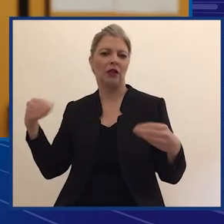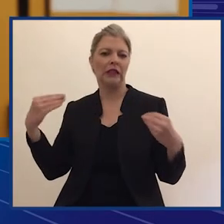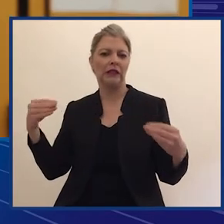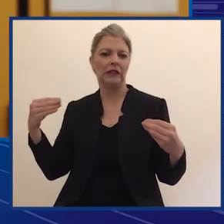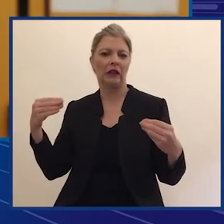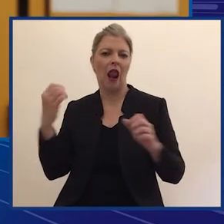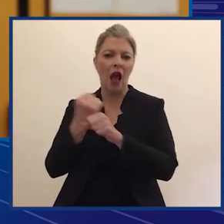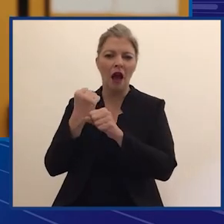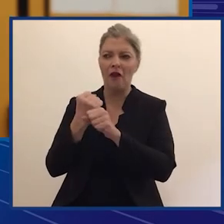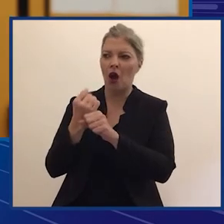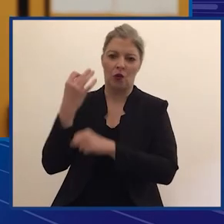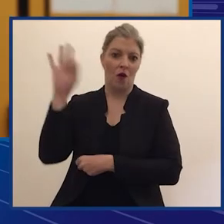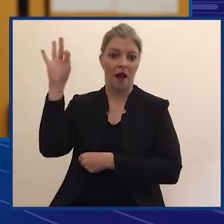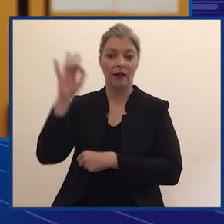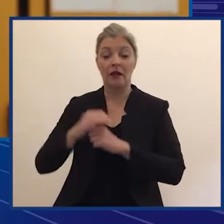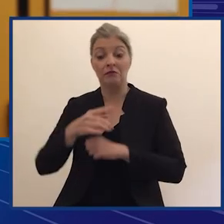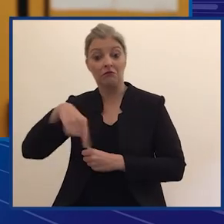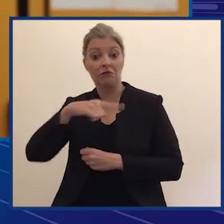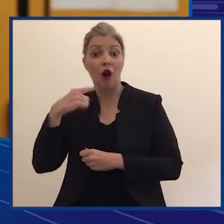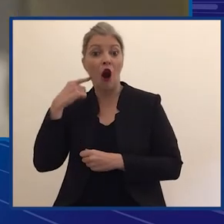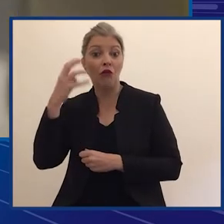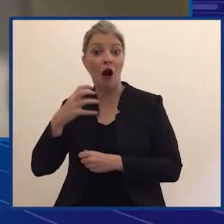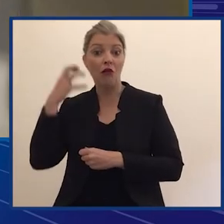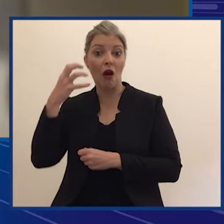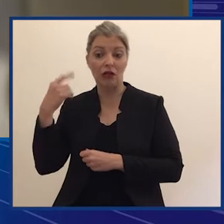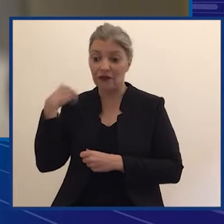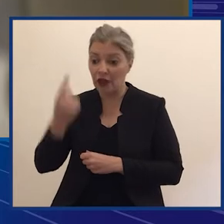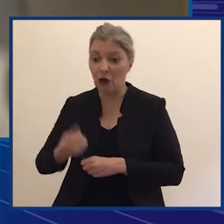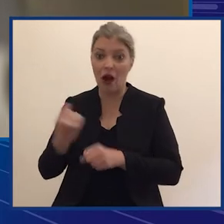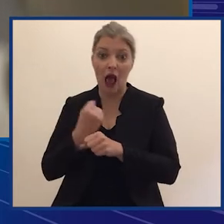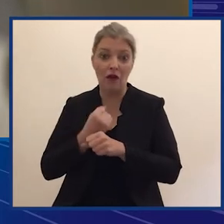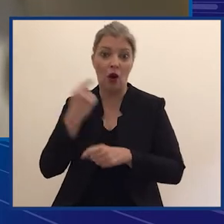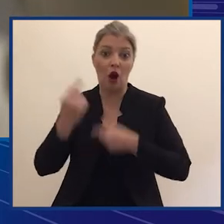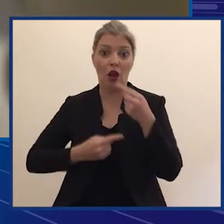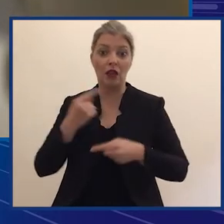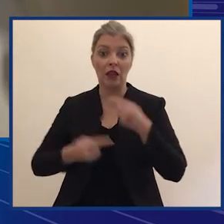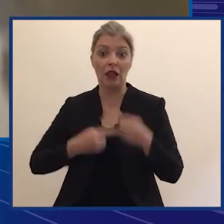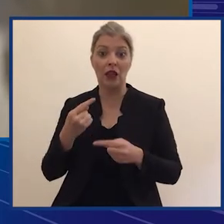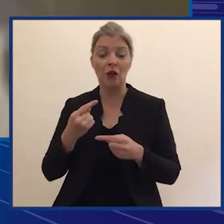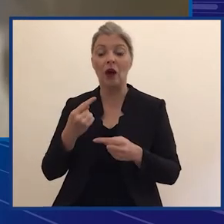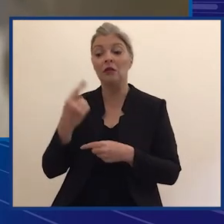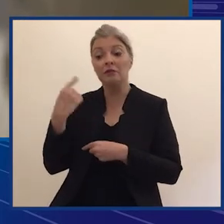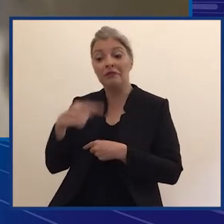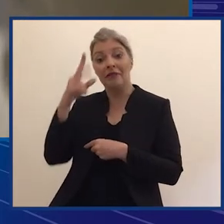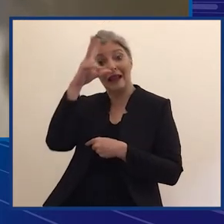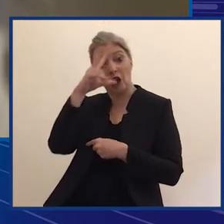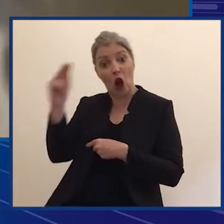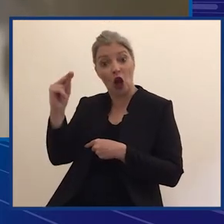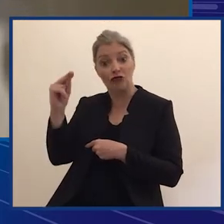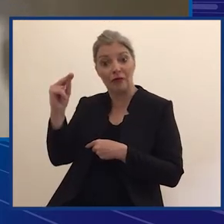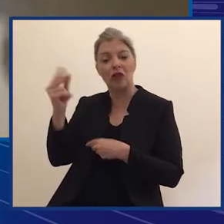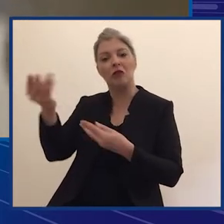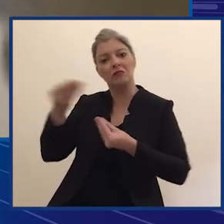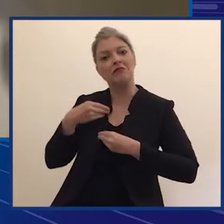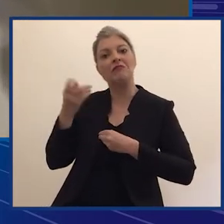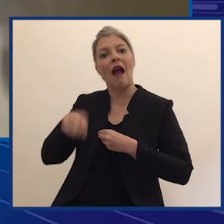sono fatti valere. Siamo orgogliosi di quello che abbiamo fatto qui dentro e di quello che continuiamo a fare. Un riconoscimento che peraltro ci è anche attribuito